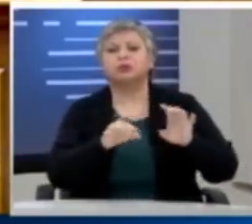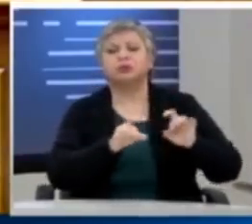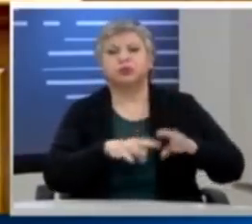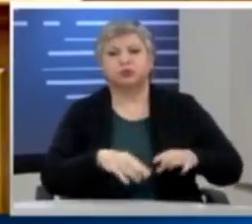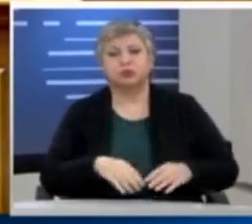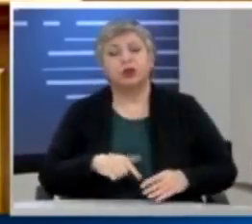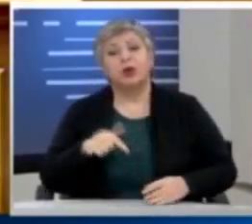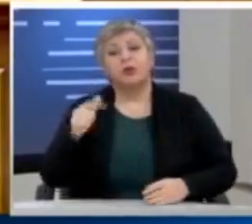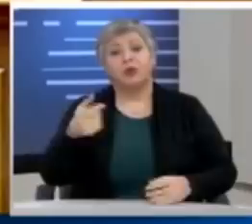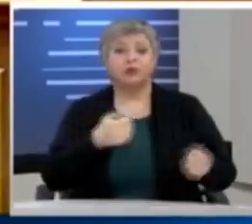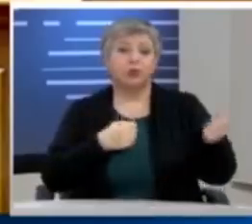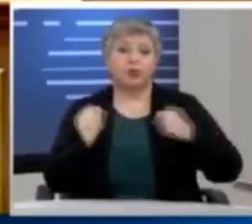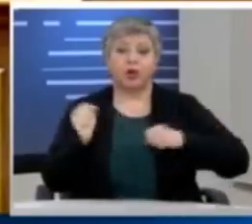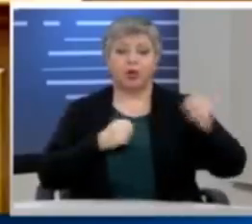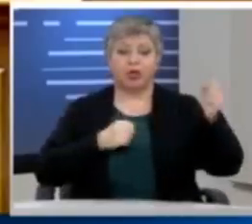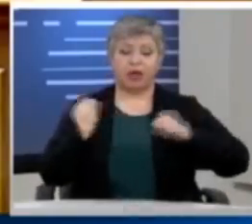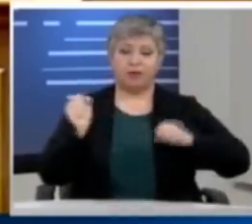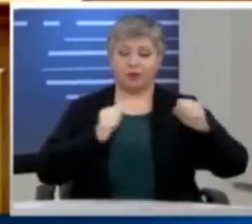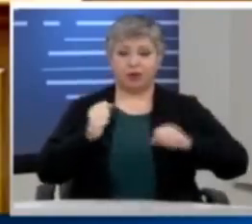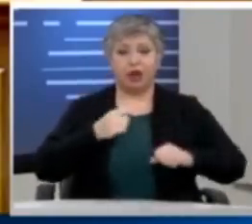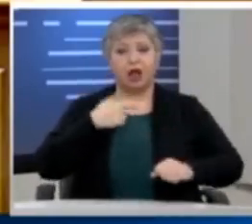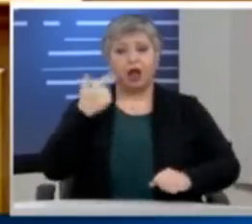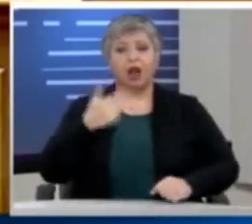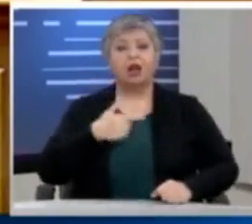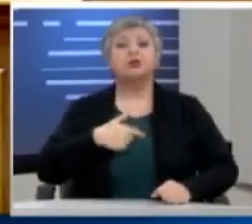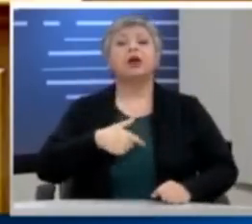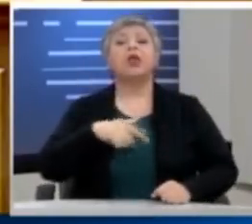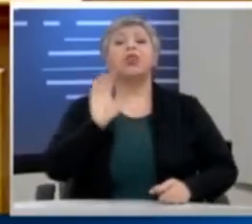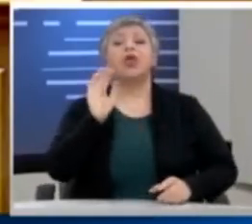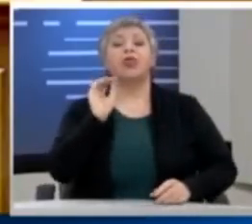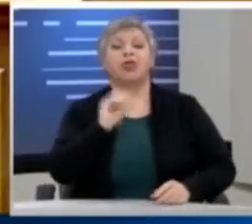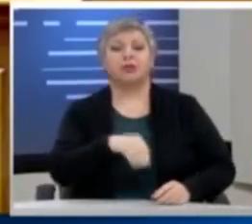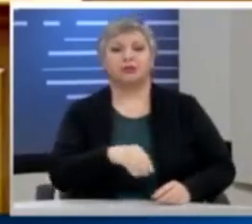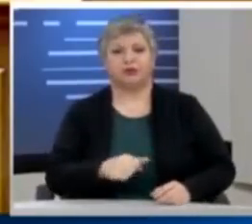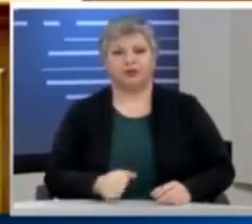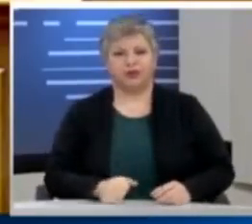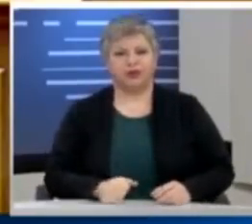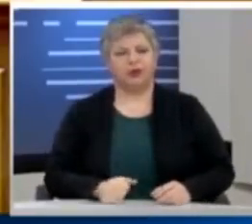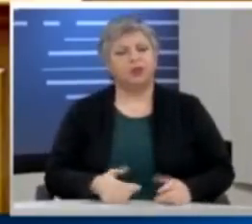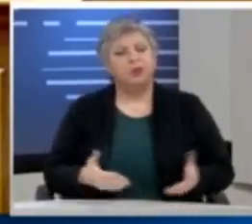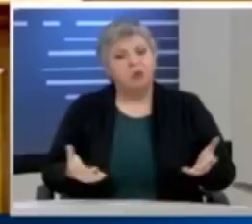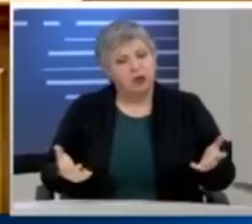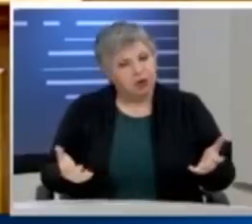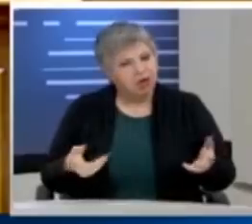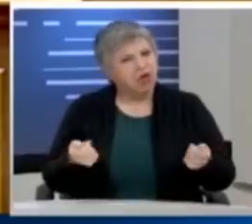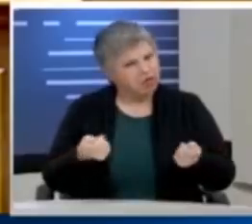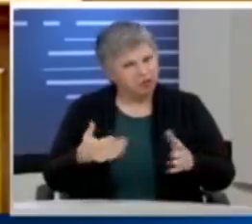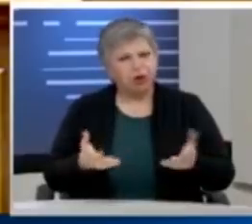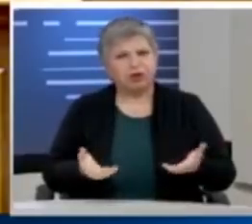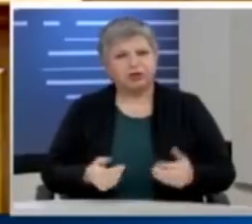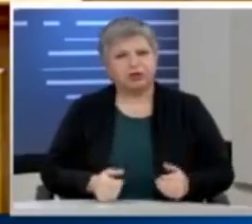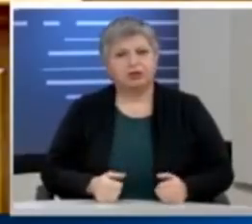υποτίθεται ότι διαφωνείτε και λέτε ότι θα την καταψηφίσετε και αυτό θα κάνετε. Γιατί κανείς σας